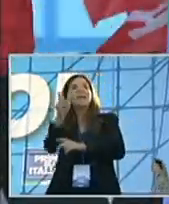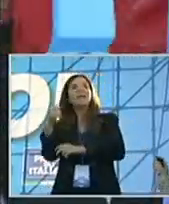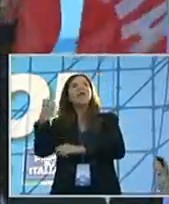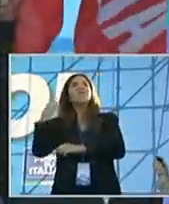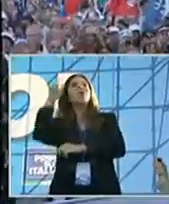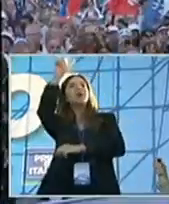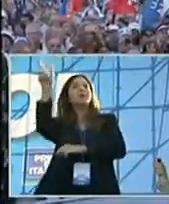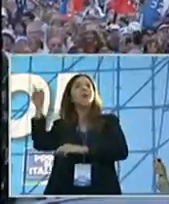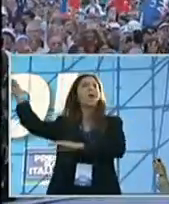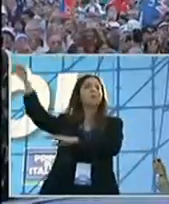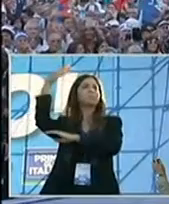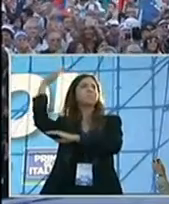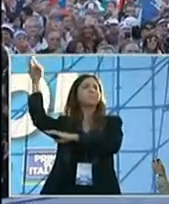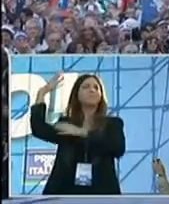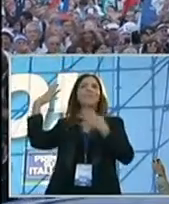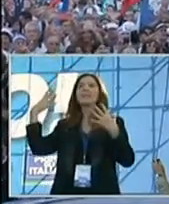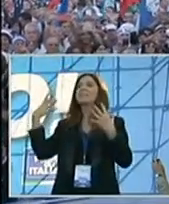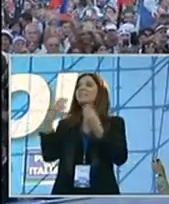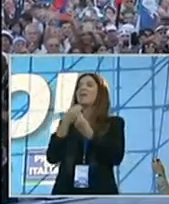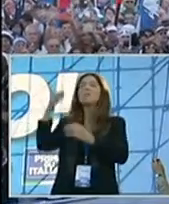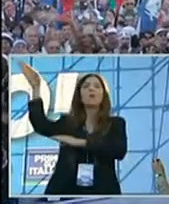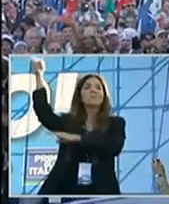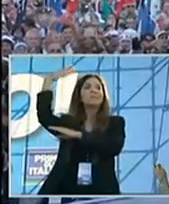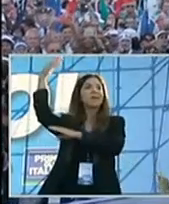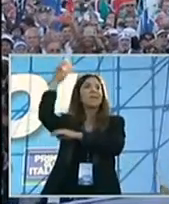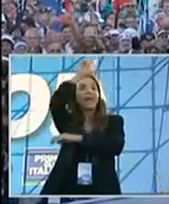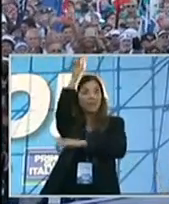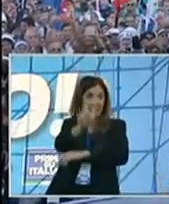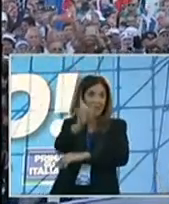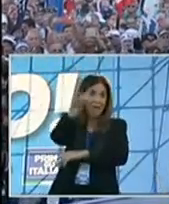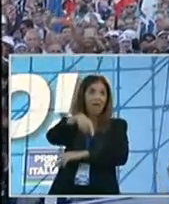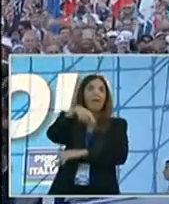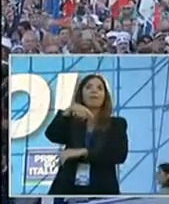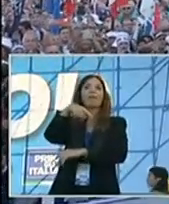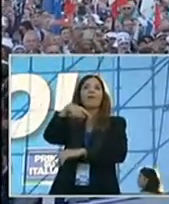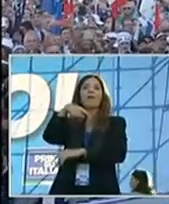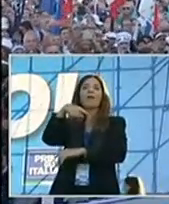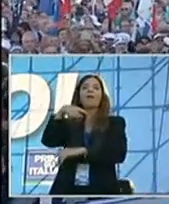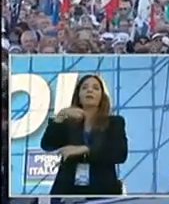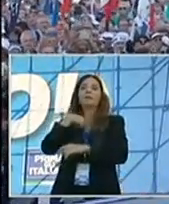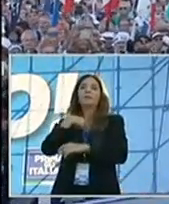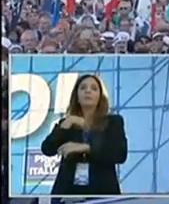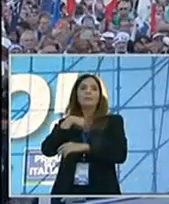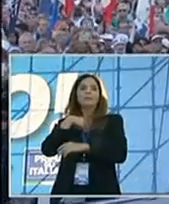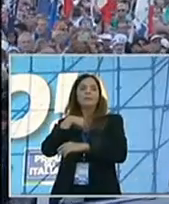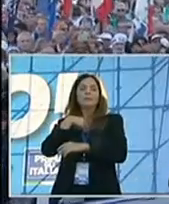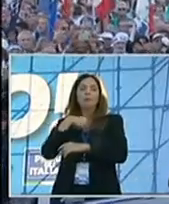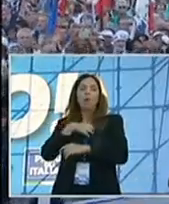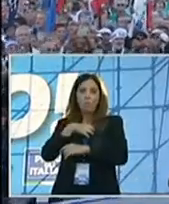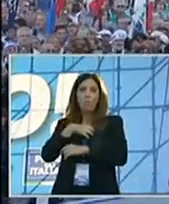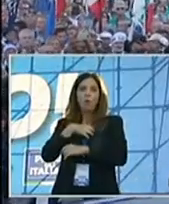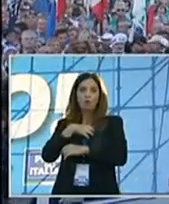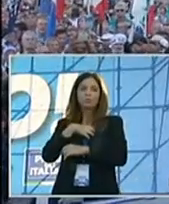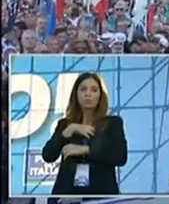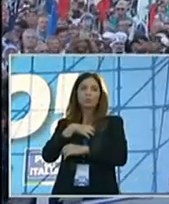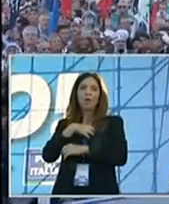sventolare insieme alle bandiere italiane. e mi sento addirittura commosso.